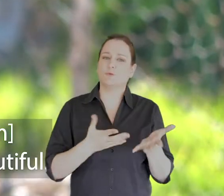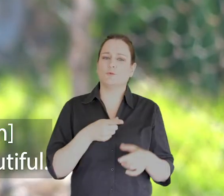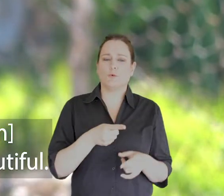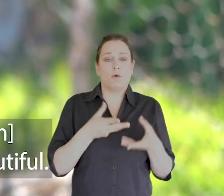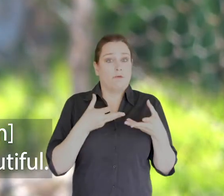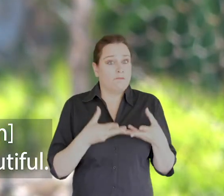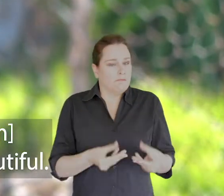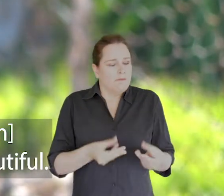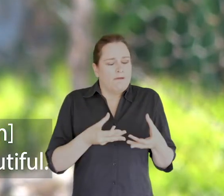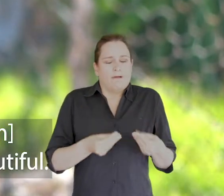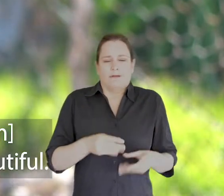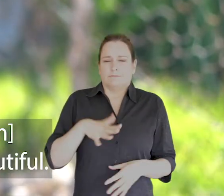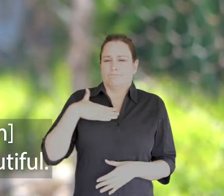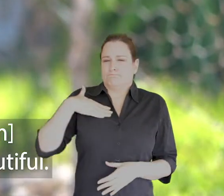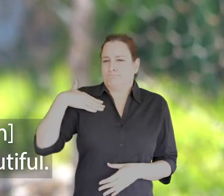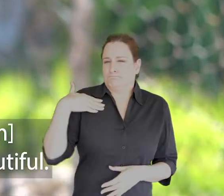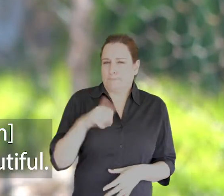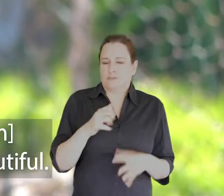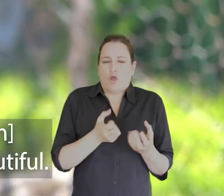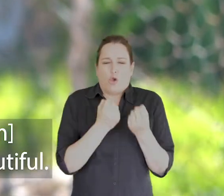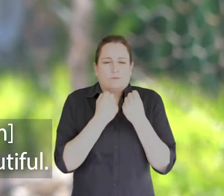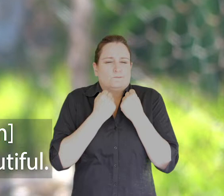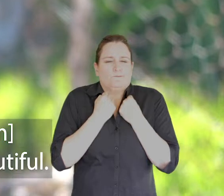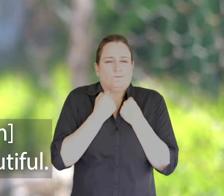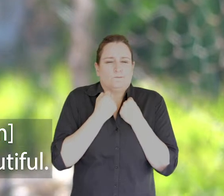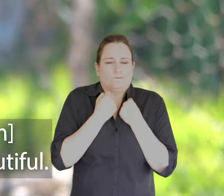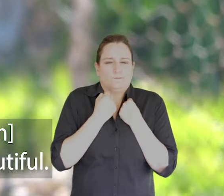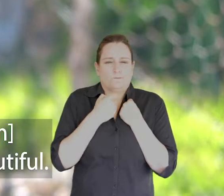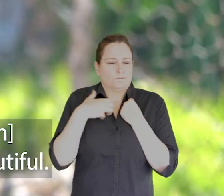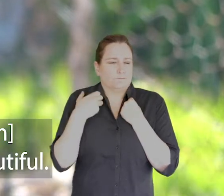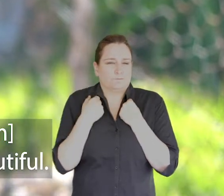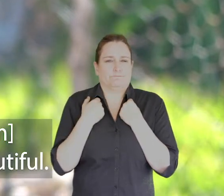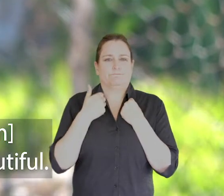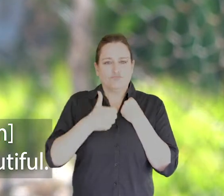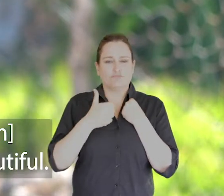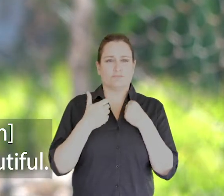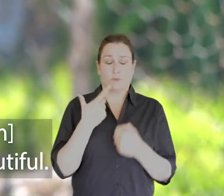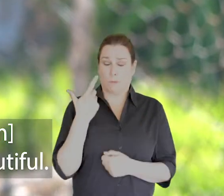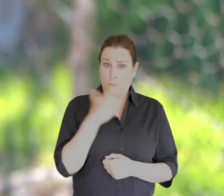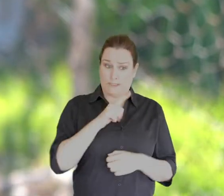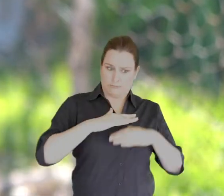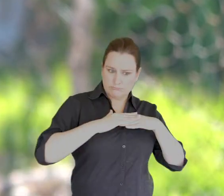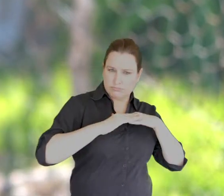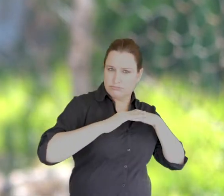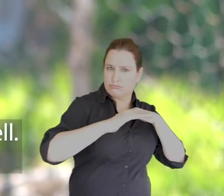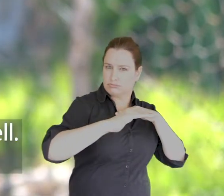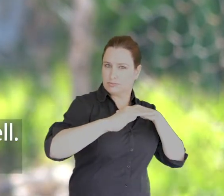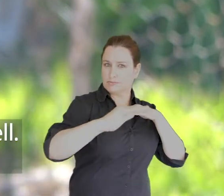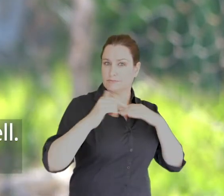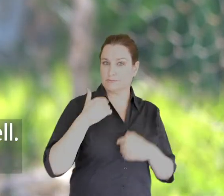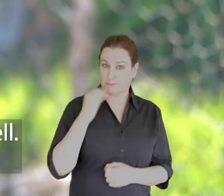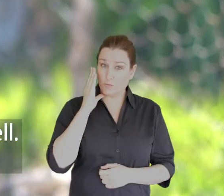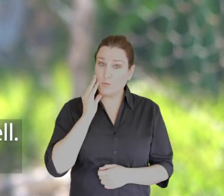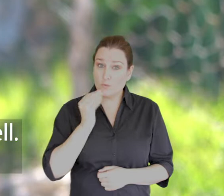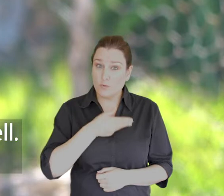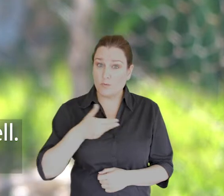Het gloeit lekker zacht en warm. Hoe lekker zacht en warm. En mooi. Mijn oma